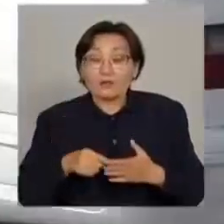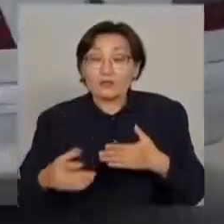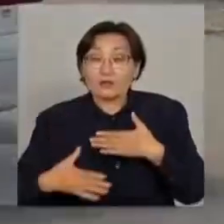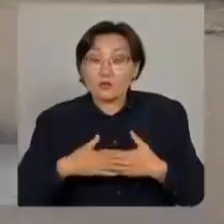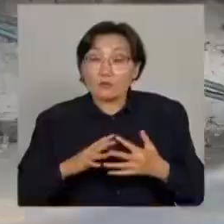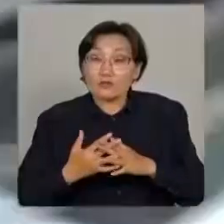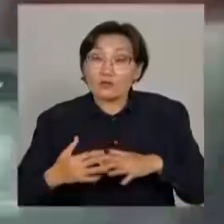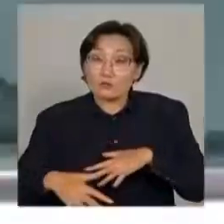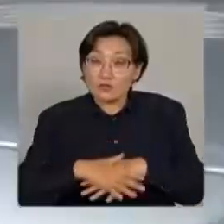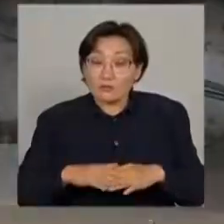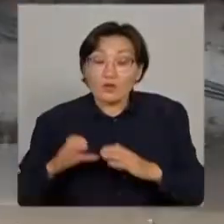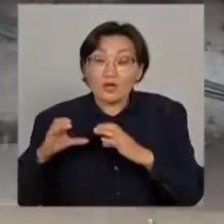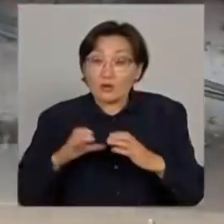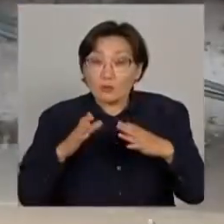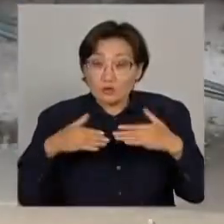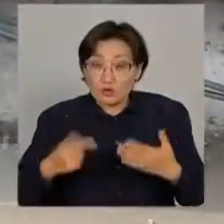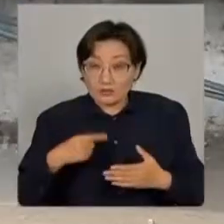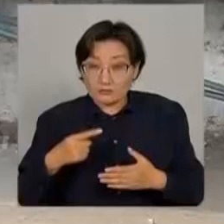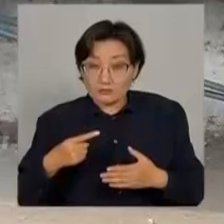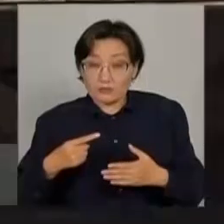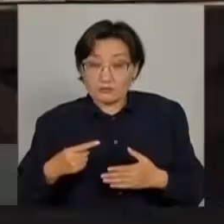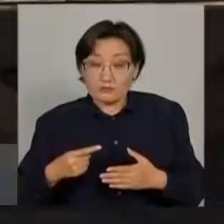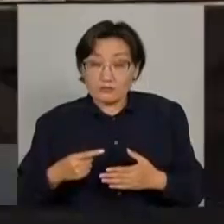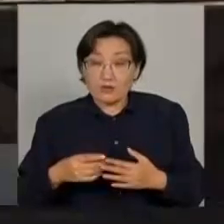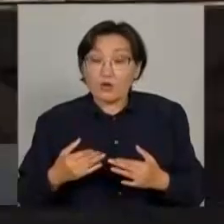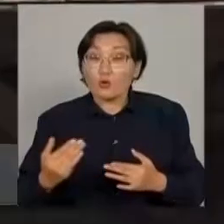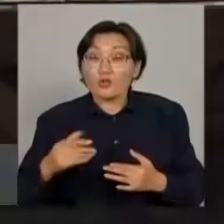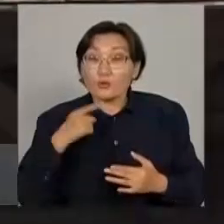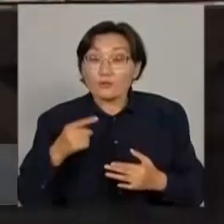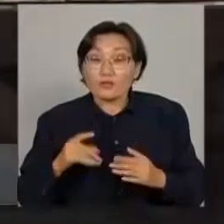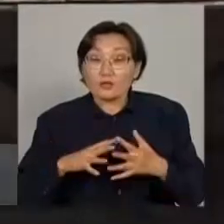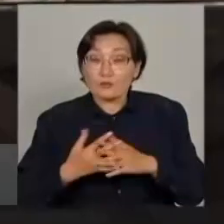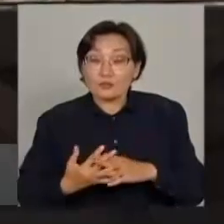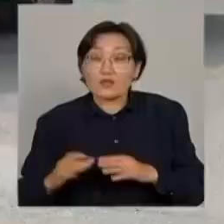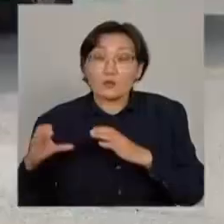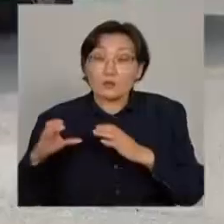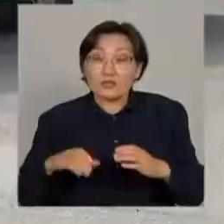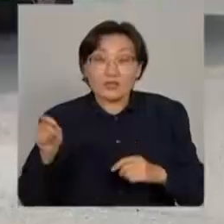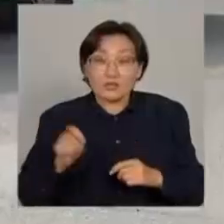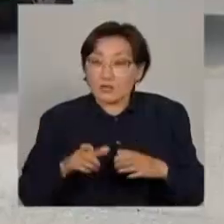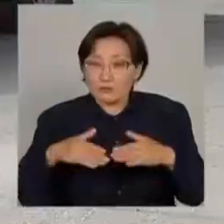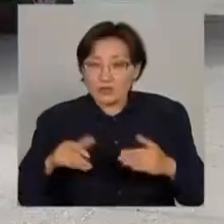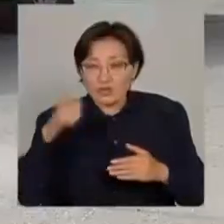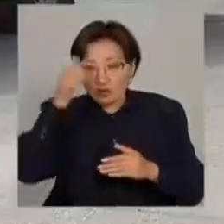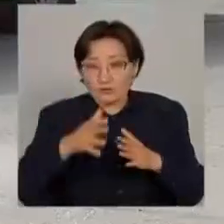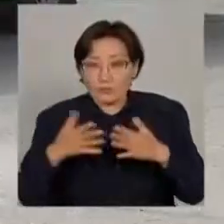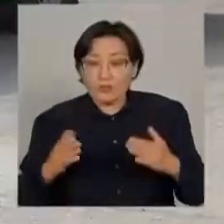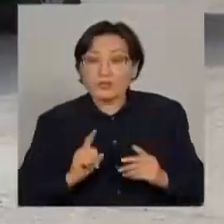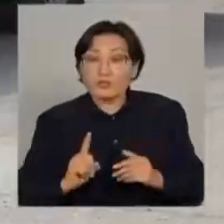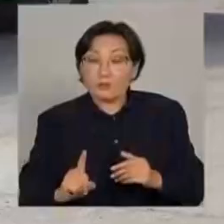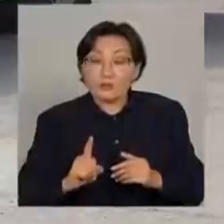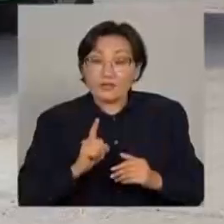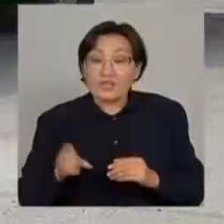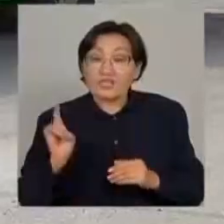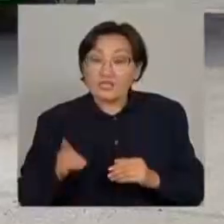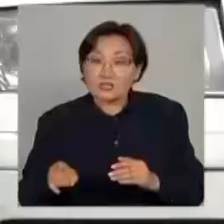ауылының халқы қоғамдық көліктен әбден тарыққандарын айтып шағымданды. Сөздерінше елді мекенге автобус келмегелі жылдан асқан. Ары-бері қатынау үшін